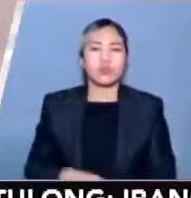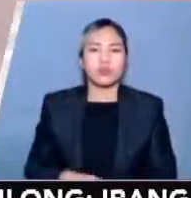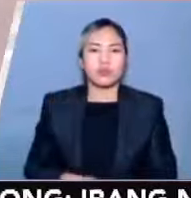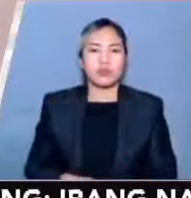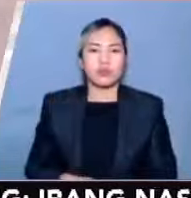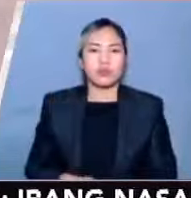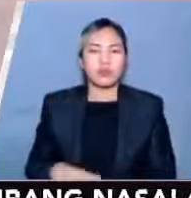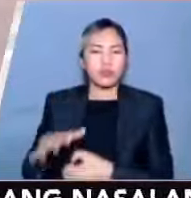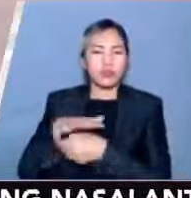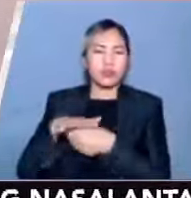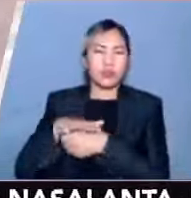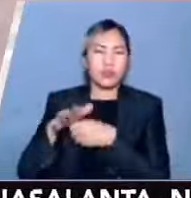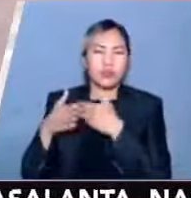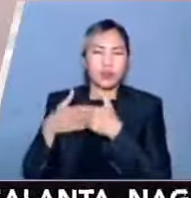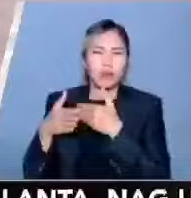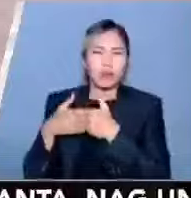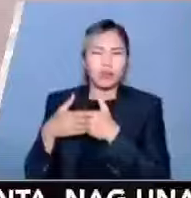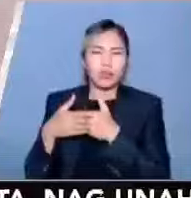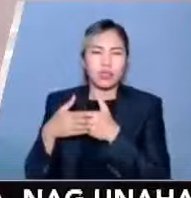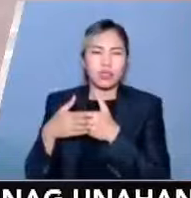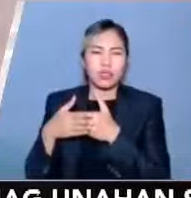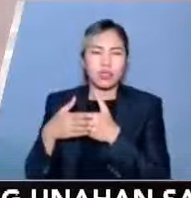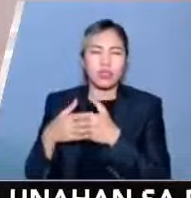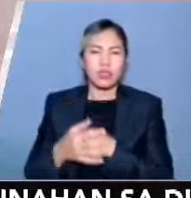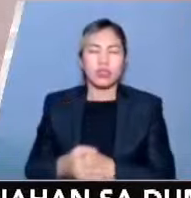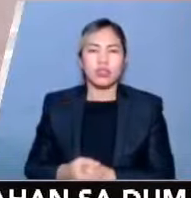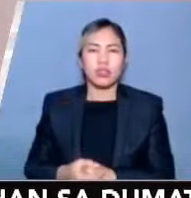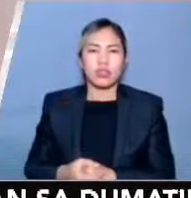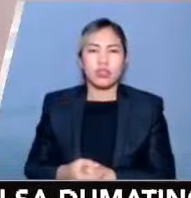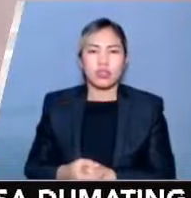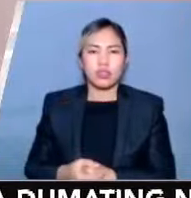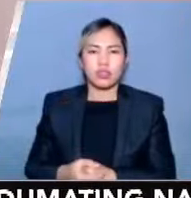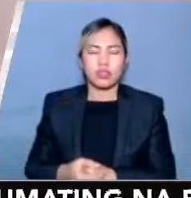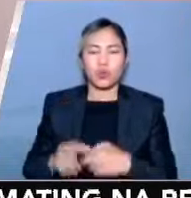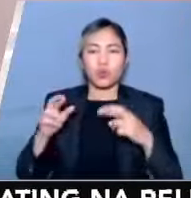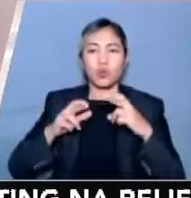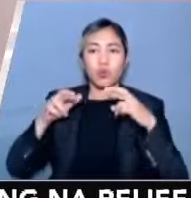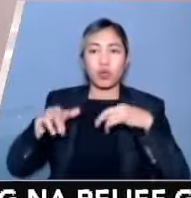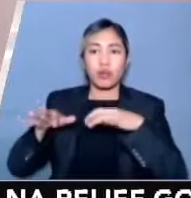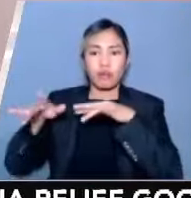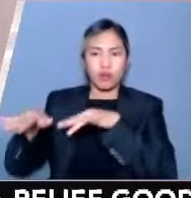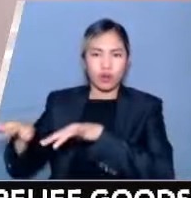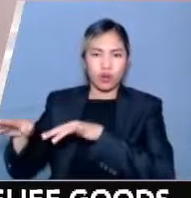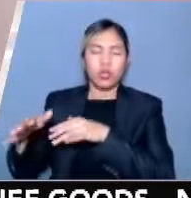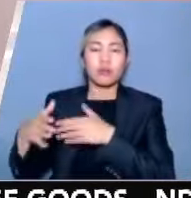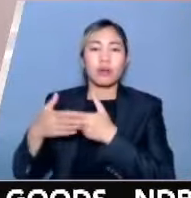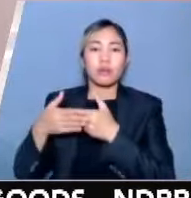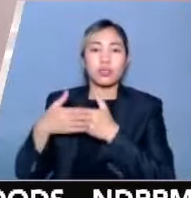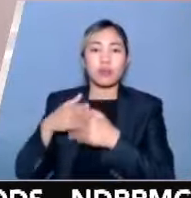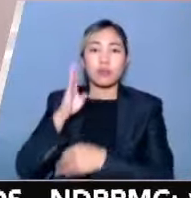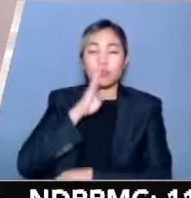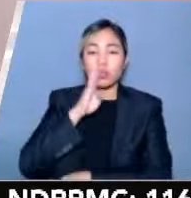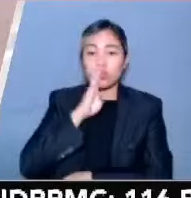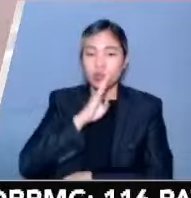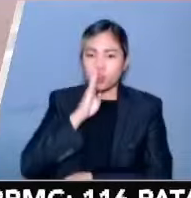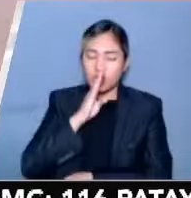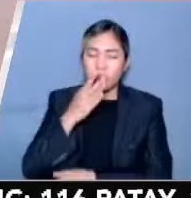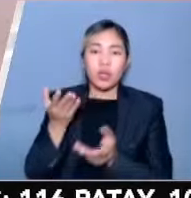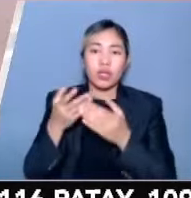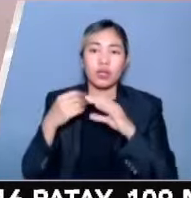sa river basin po ng Bicol, ano? Ito po yung nasa Camarines Sur